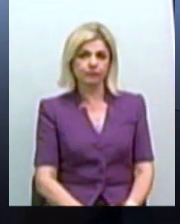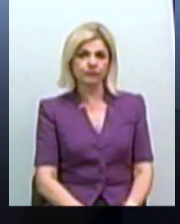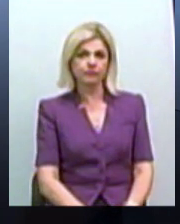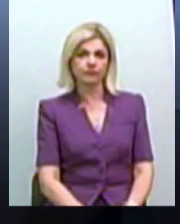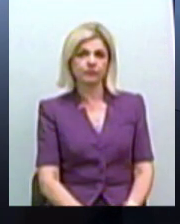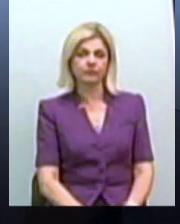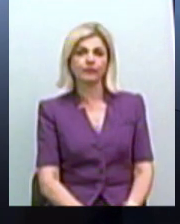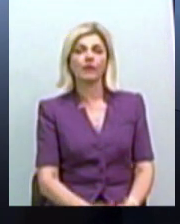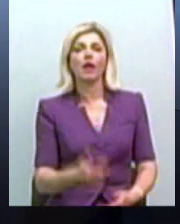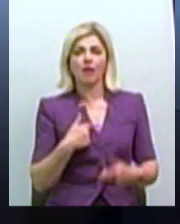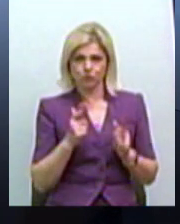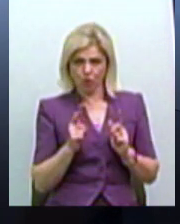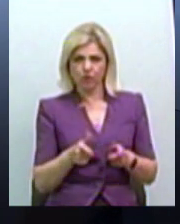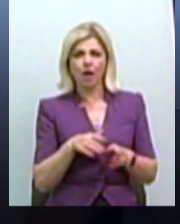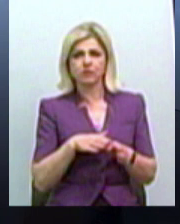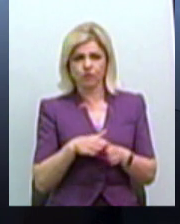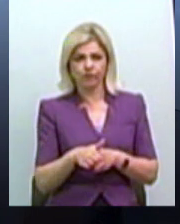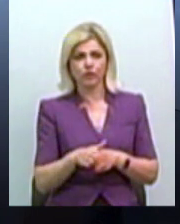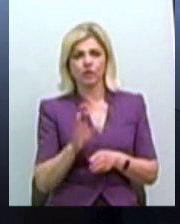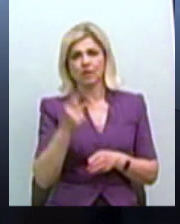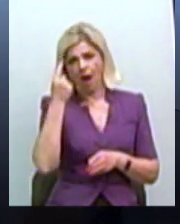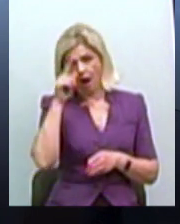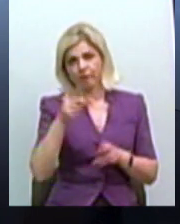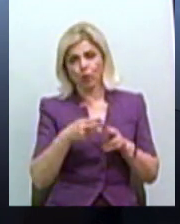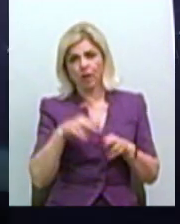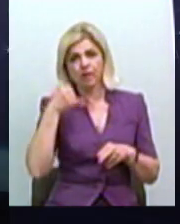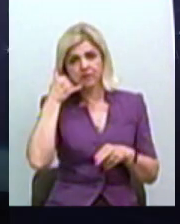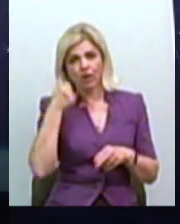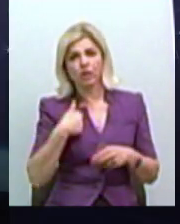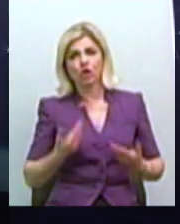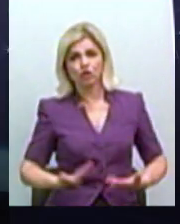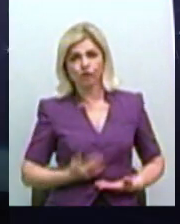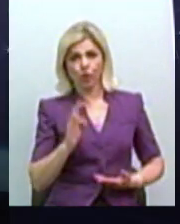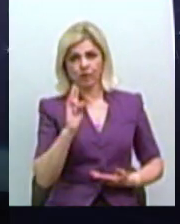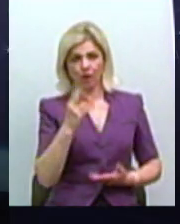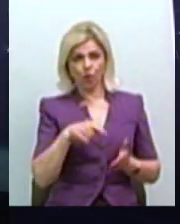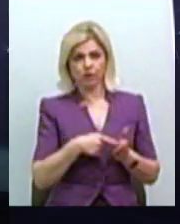Я совершенно согласен с автором этого звонка. Живу я в Николаеве с